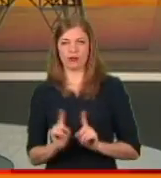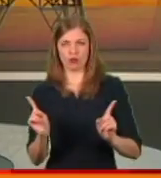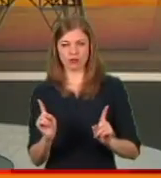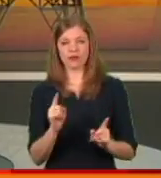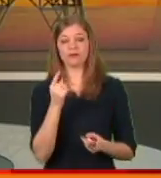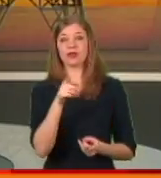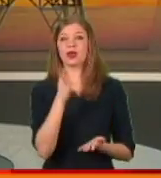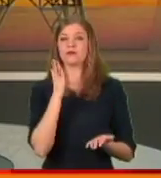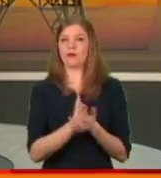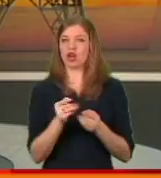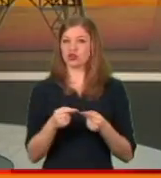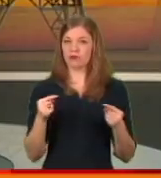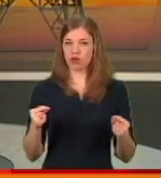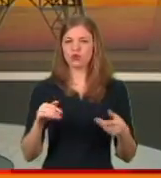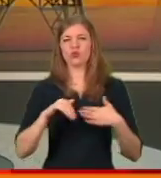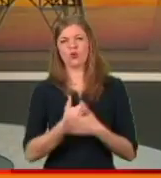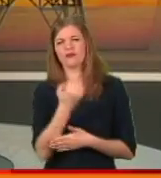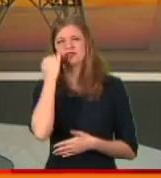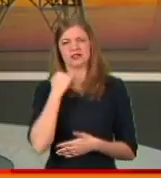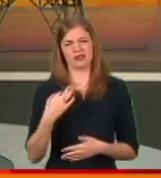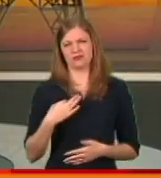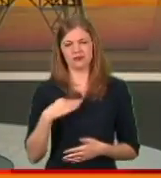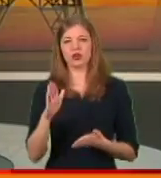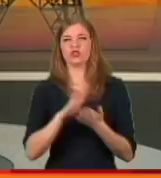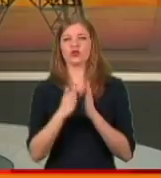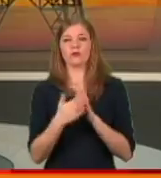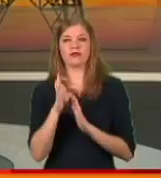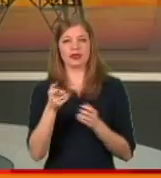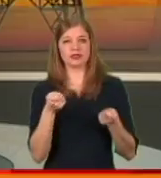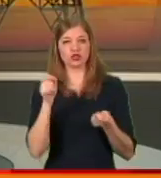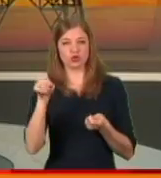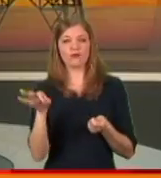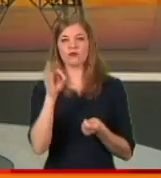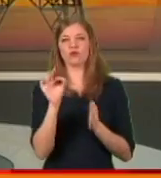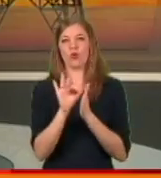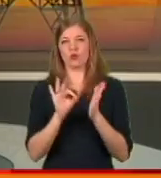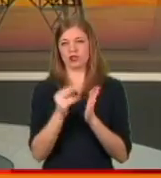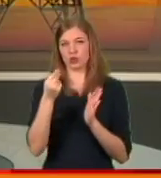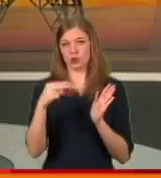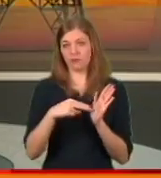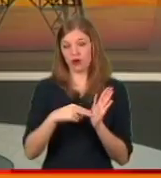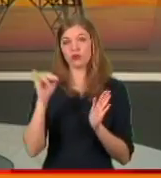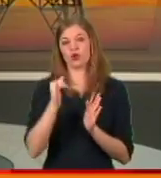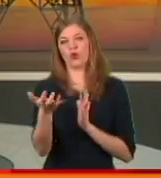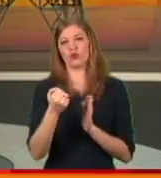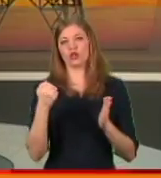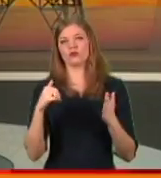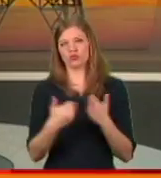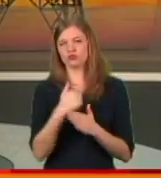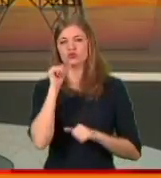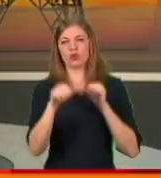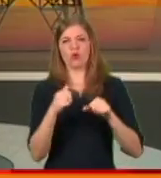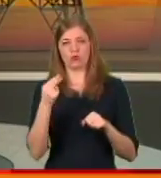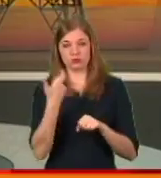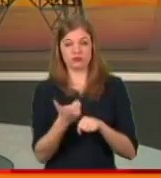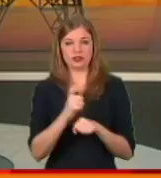особливостями. Маєш майно – нове, старе, неважливо. Домовляєшся з чиновниками про оцінку вартості і отримуєш щороку